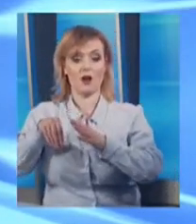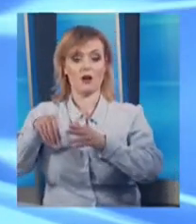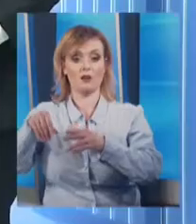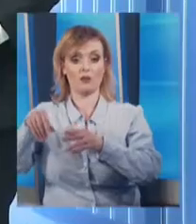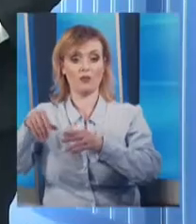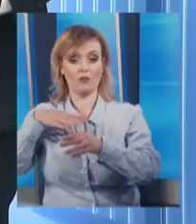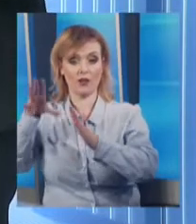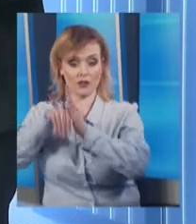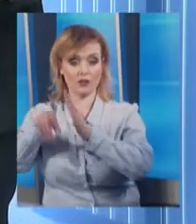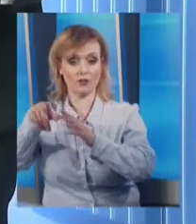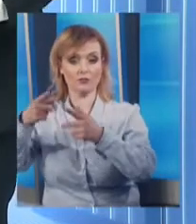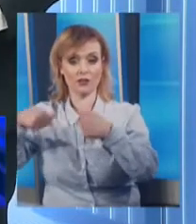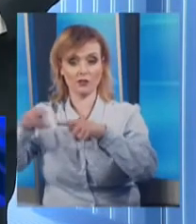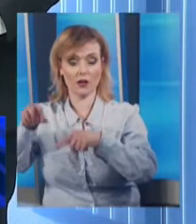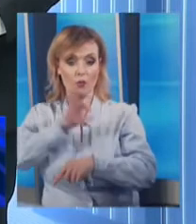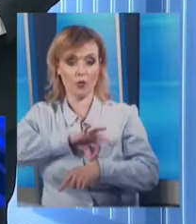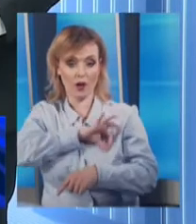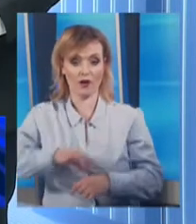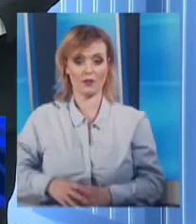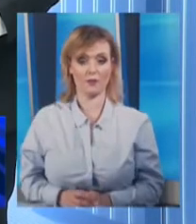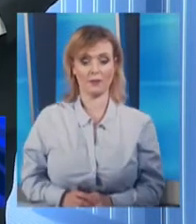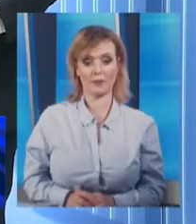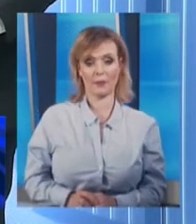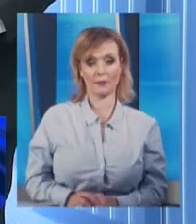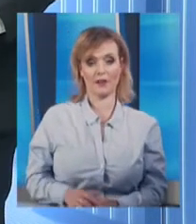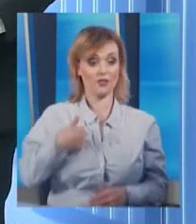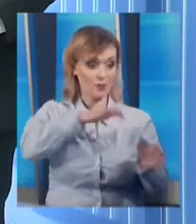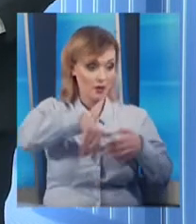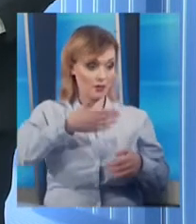cadrul echipei blocului acum. Îmi luați timpul și nu este bine doamna Bogza.